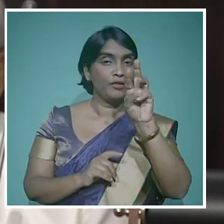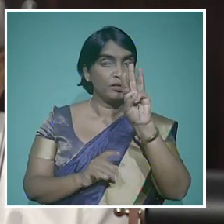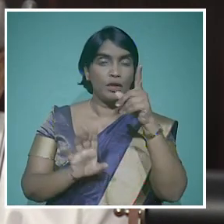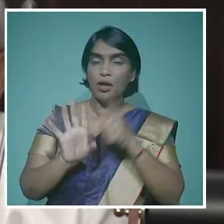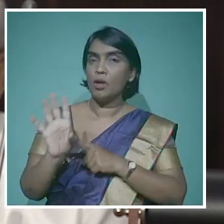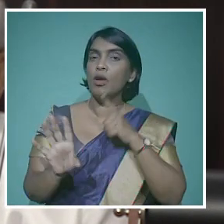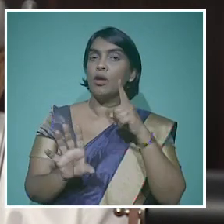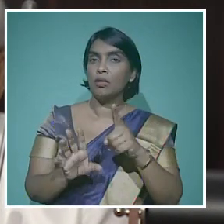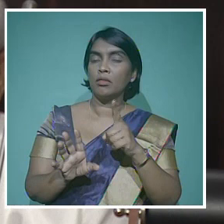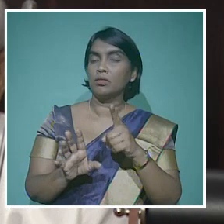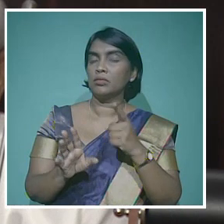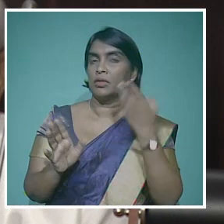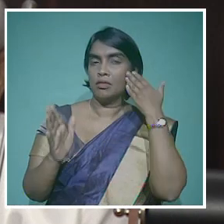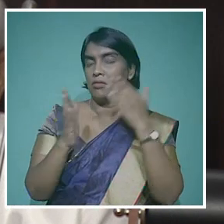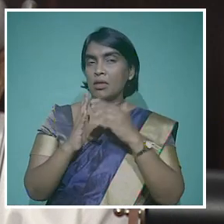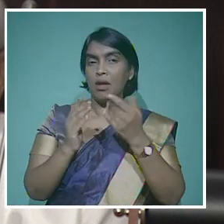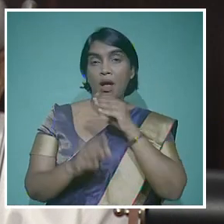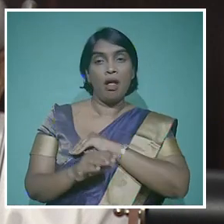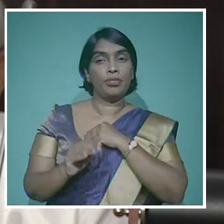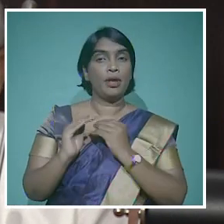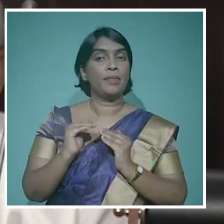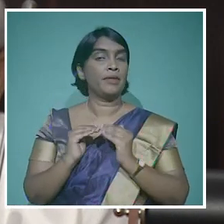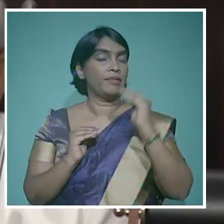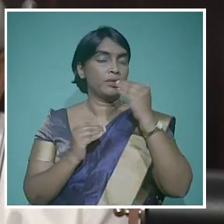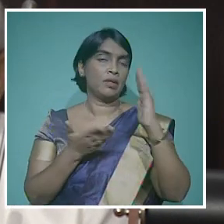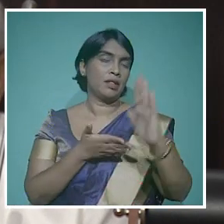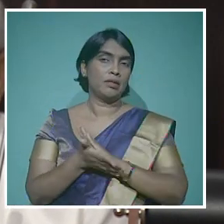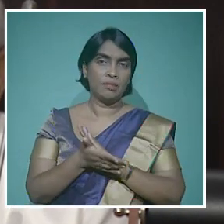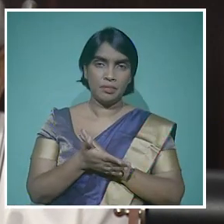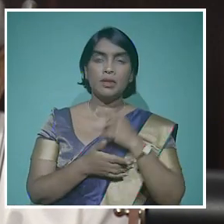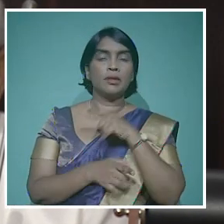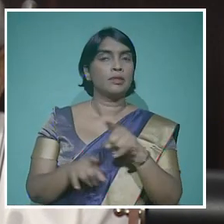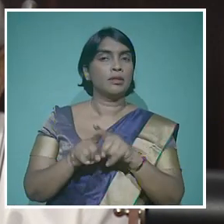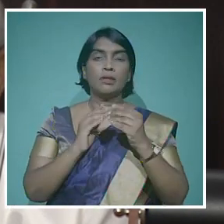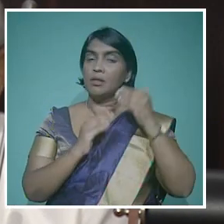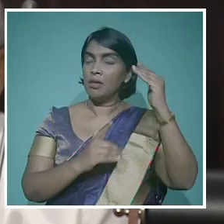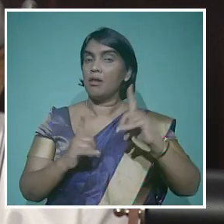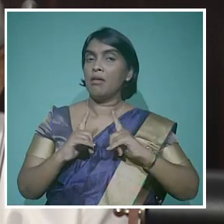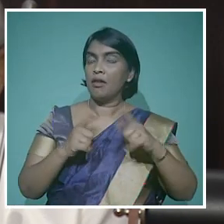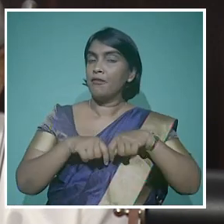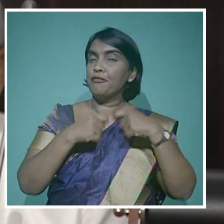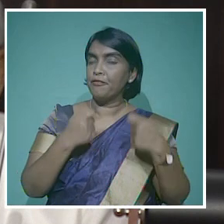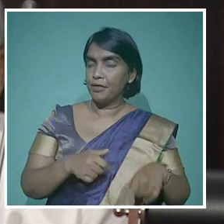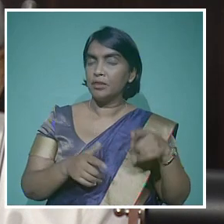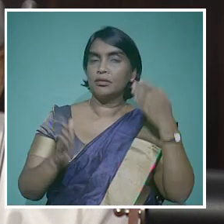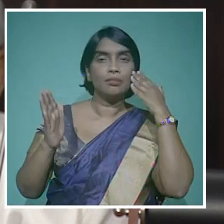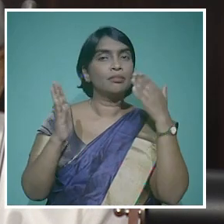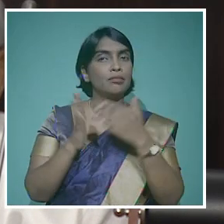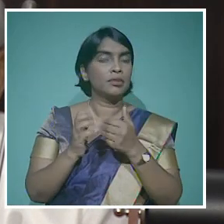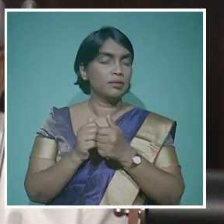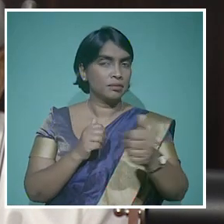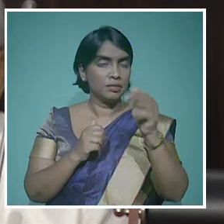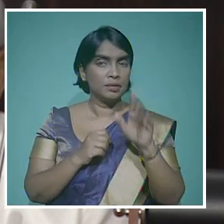වසරේට ආයි නොබ්බට ආදායම ඉහළ නැගීමට උදව් වෙනවා. මෙන්ම අනාගතයේදී වියදම් ආවරණය කර